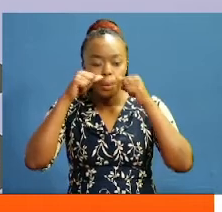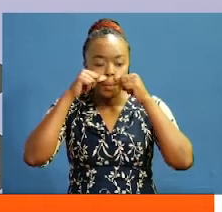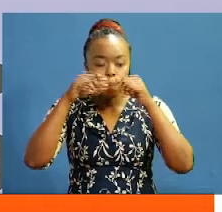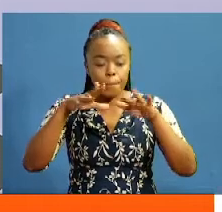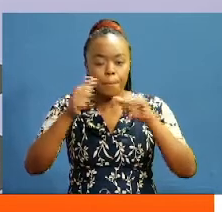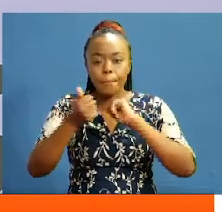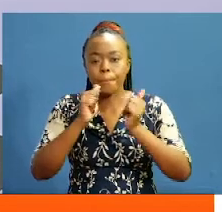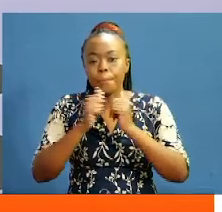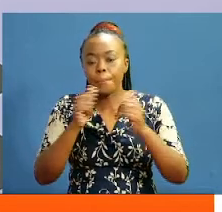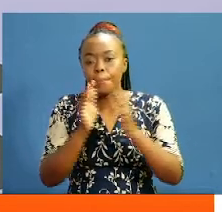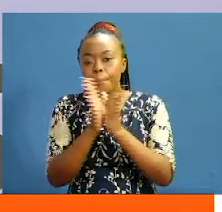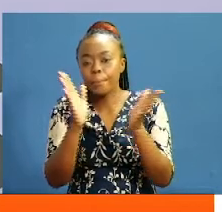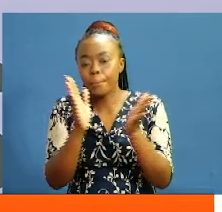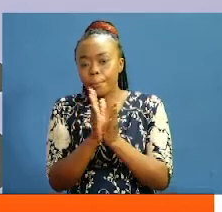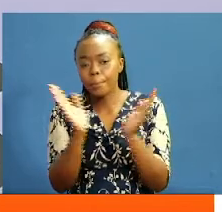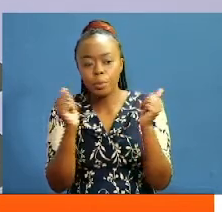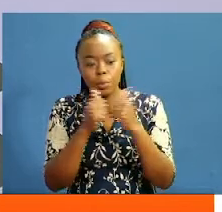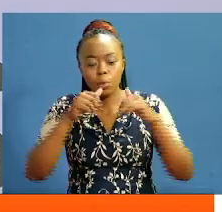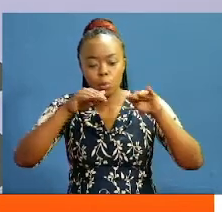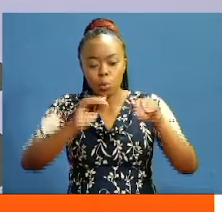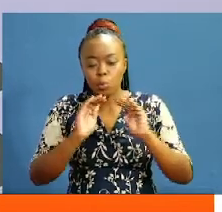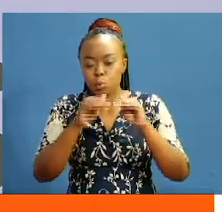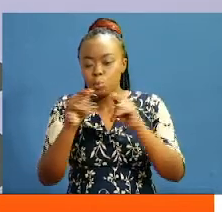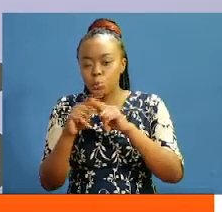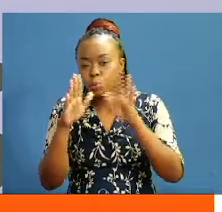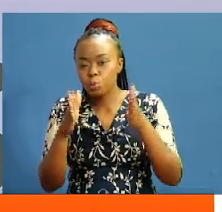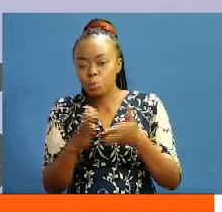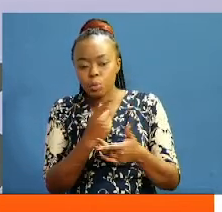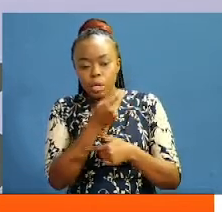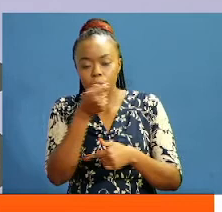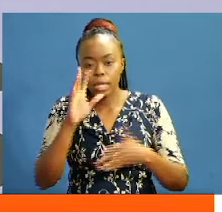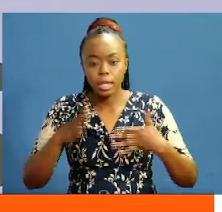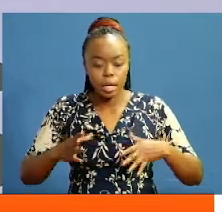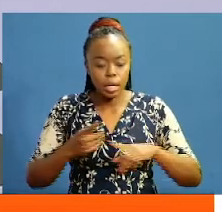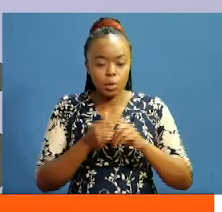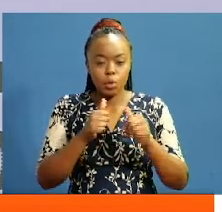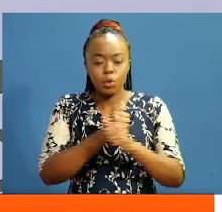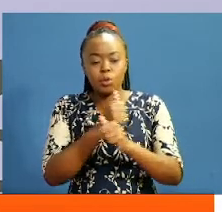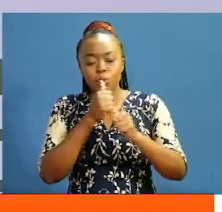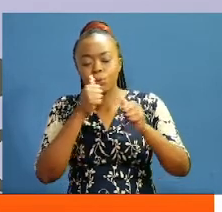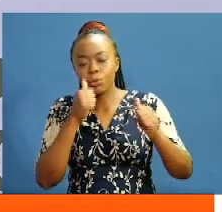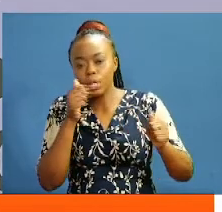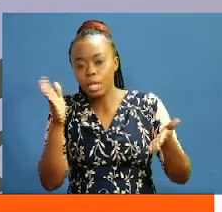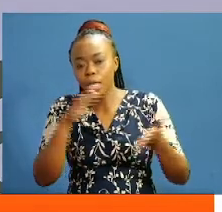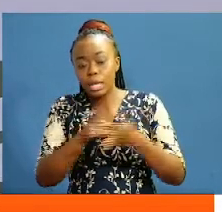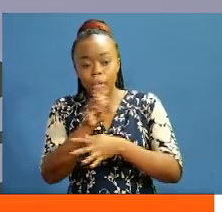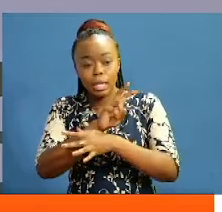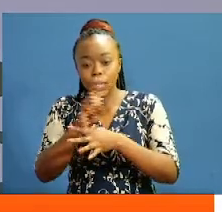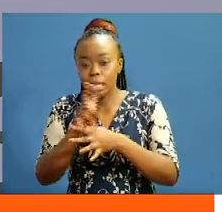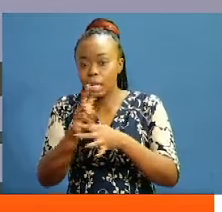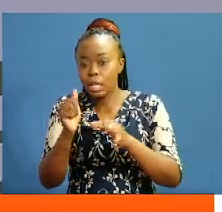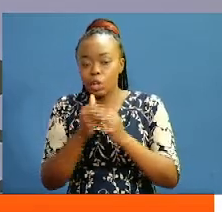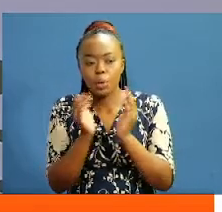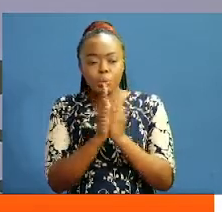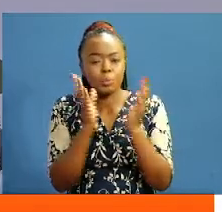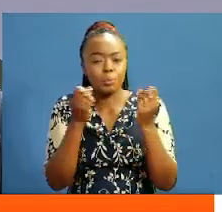with incredible wildlife that people from far away come to see,